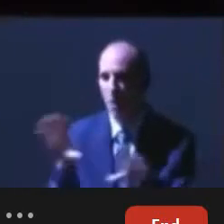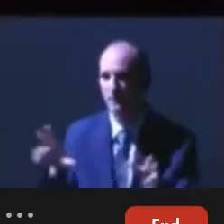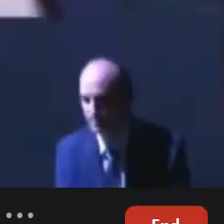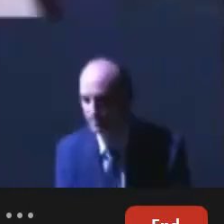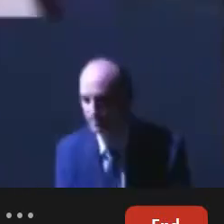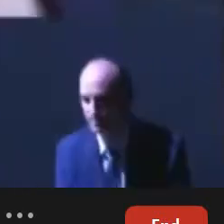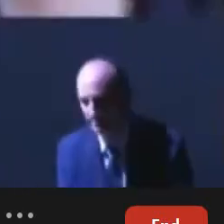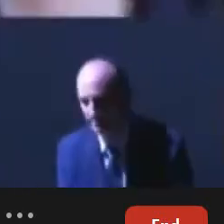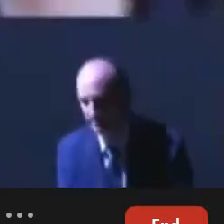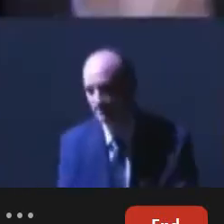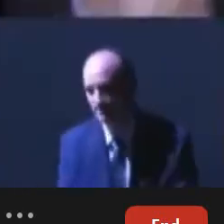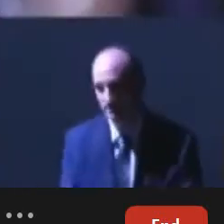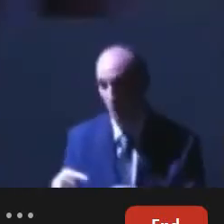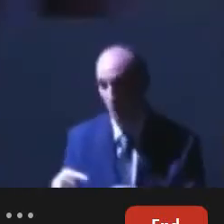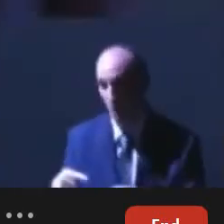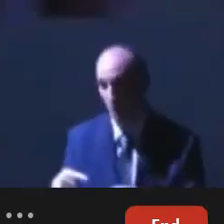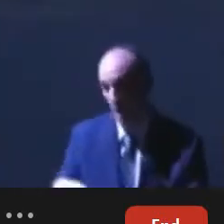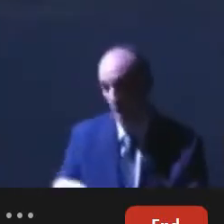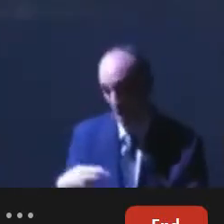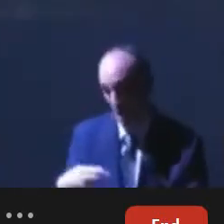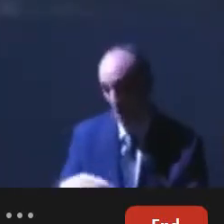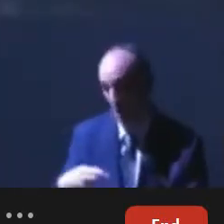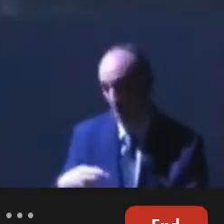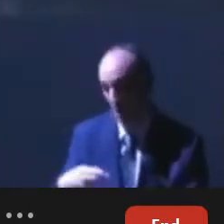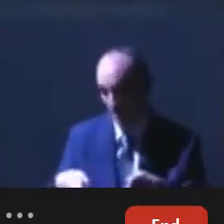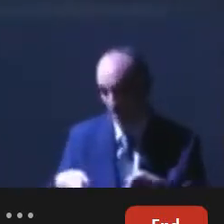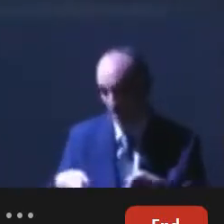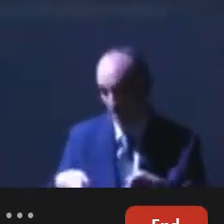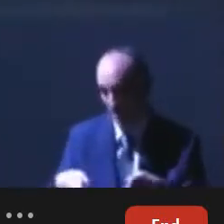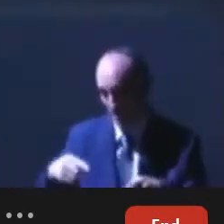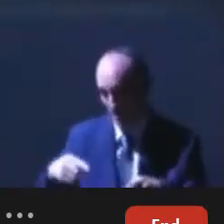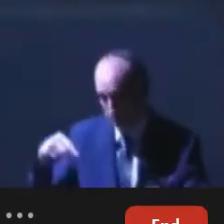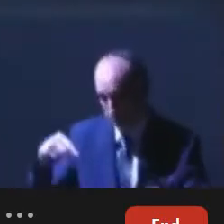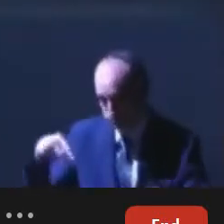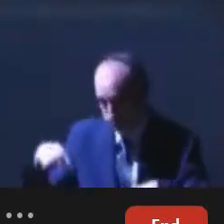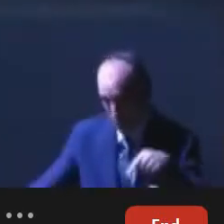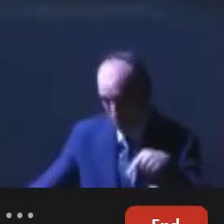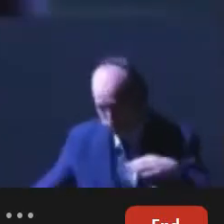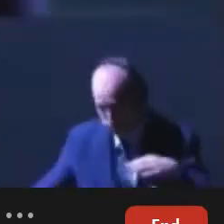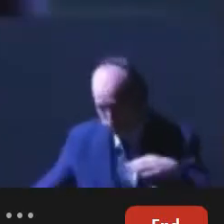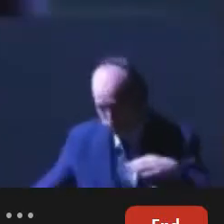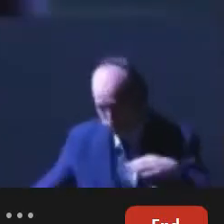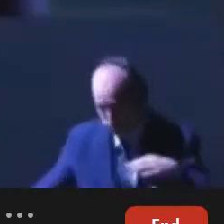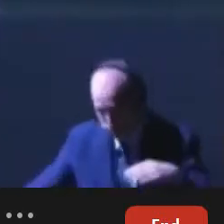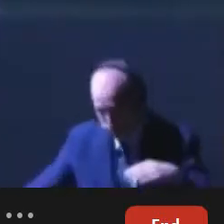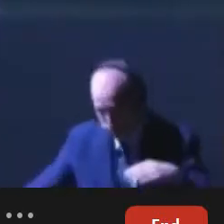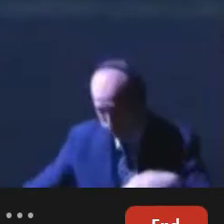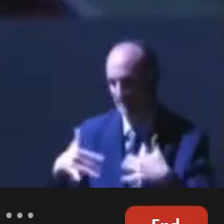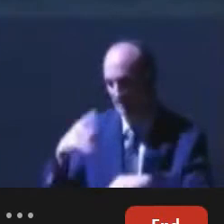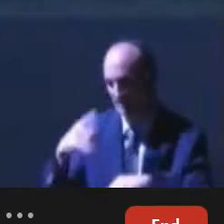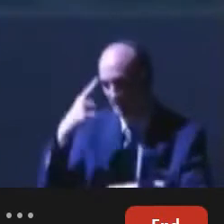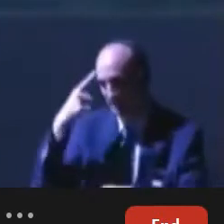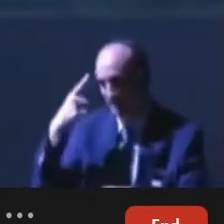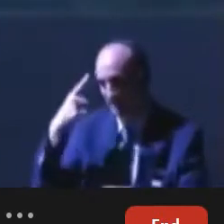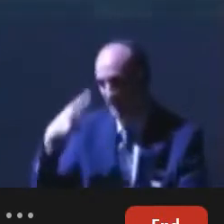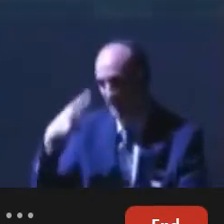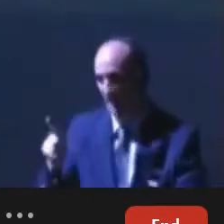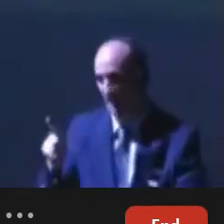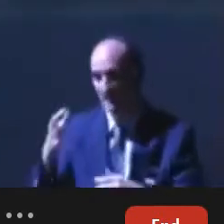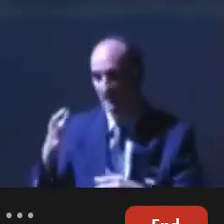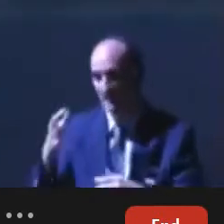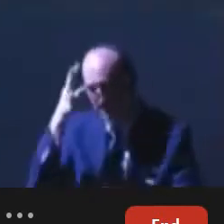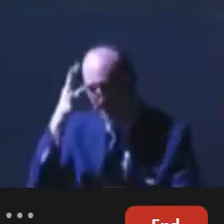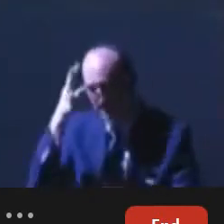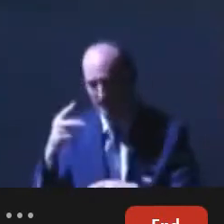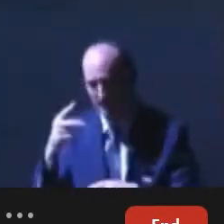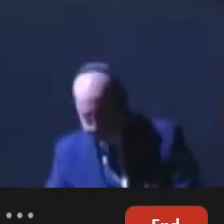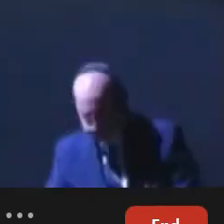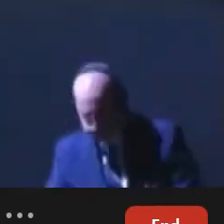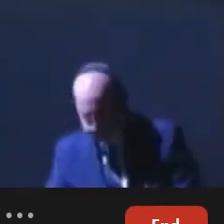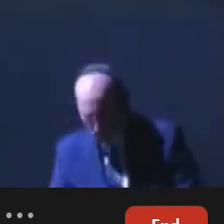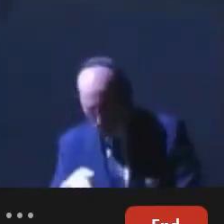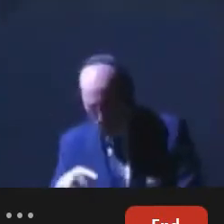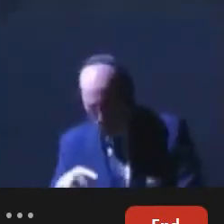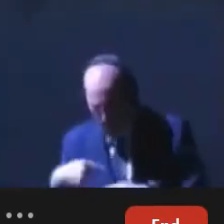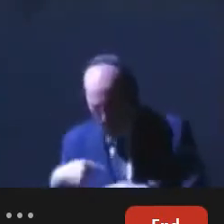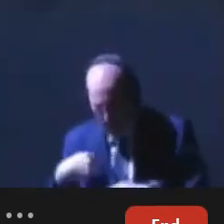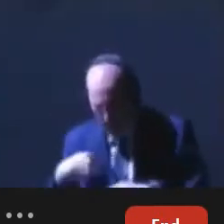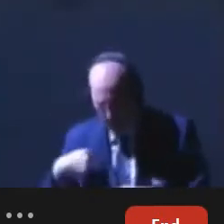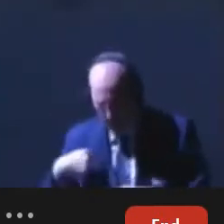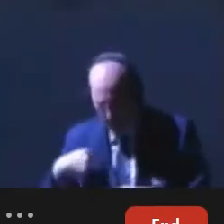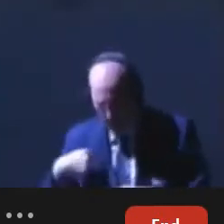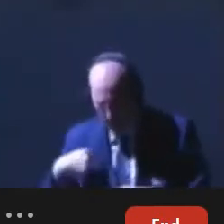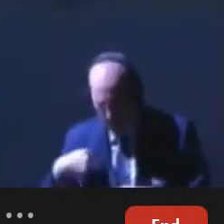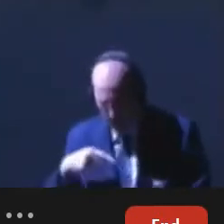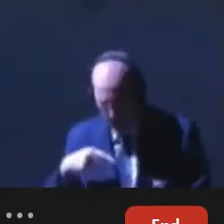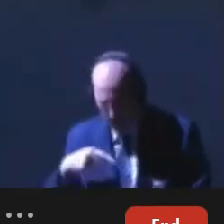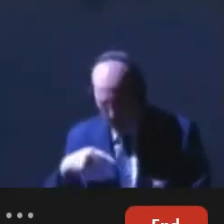là có cái hố tiếp, bạn đứng dậy xong bạn đi tiếp. Và nếu mà bạn thấy có cái hố thì bạn nhảy qua xong bạn đi tiếp, hoặc là bạn sẽ đi vòng một kiểu gì vẫn đi